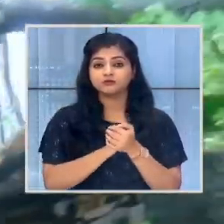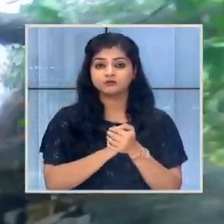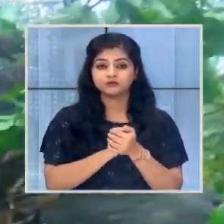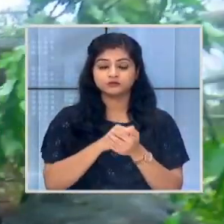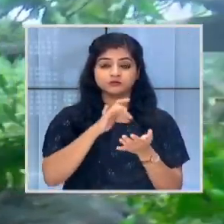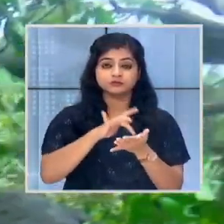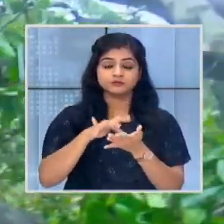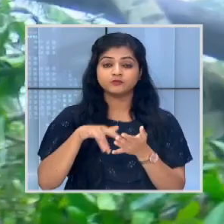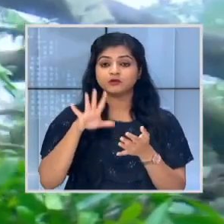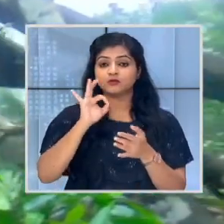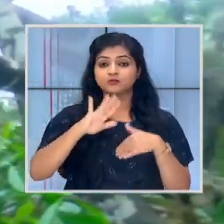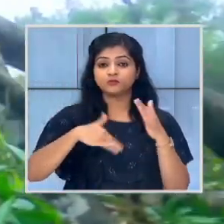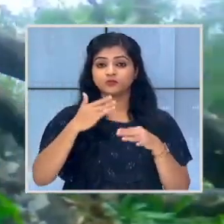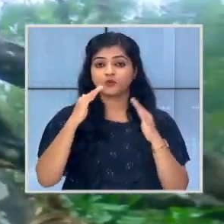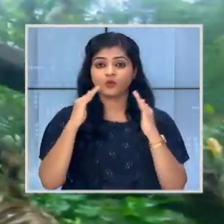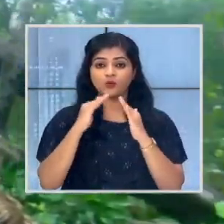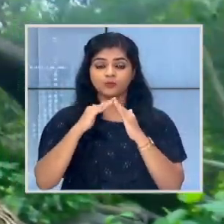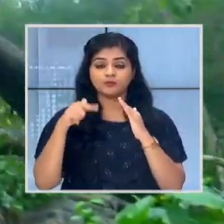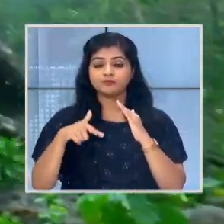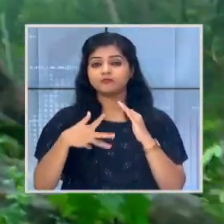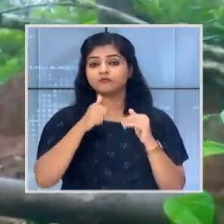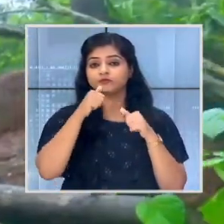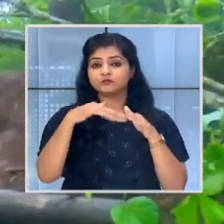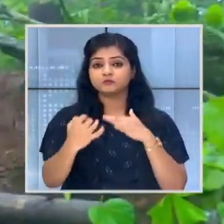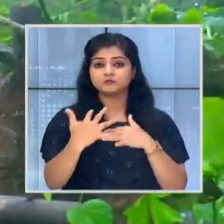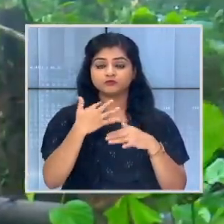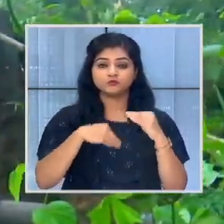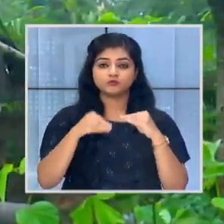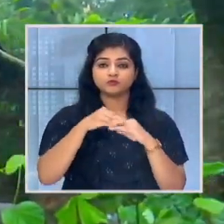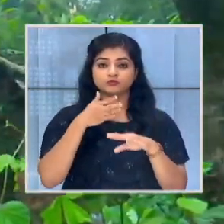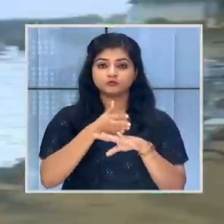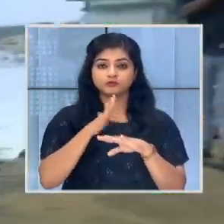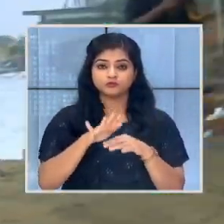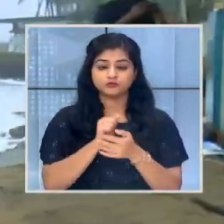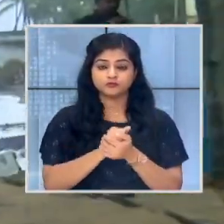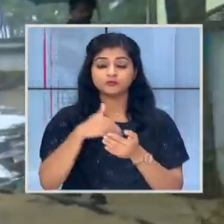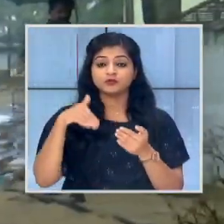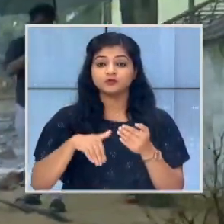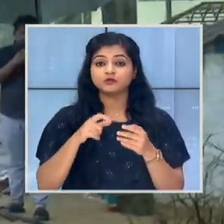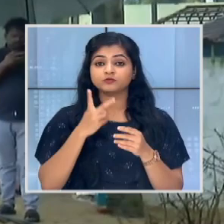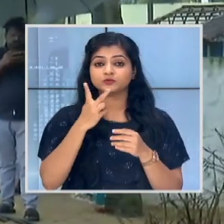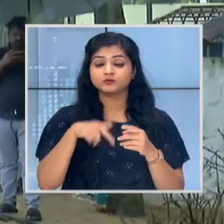ഏതാണ്ട് 50-ലധികം വീടുകളിലെയാണ് ഈ കടലാക്രമണം രൂക്ഷമായി ബാധിച്ചിരിക്കുന്നത്.